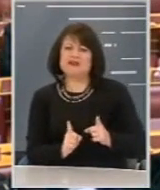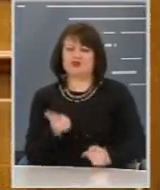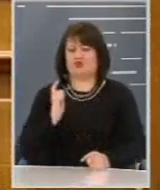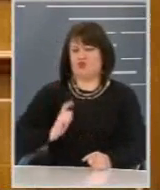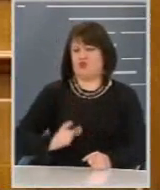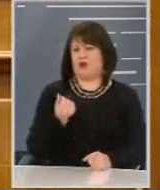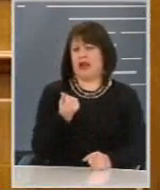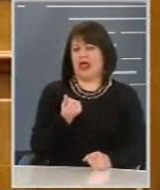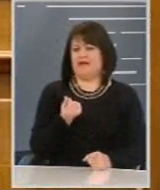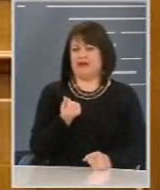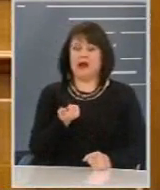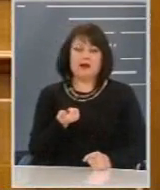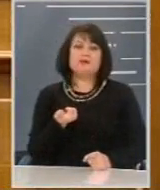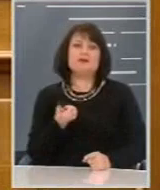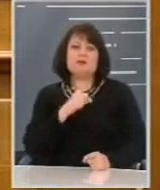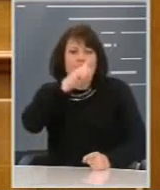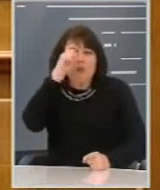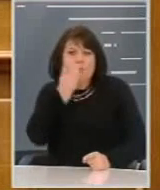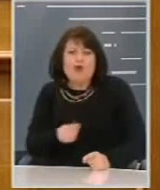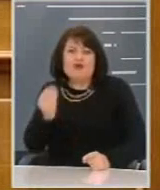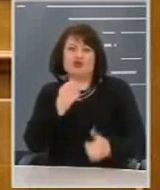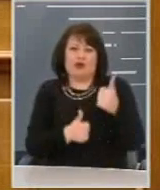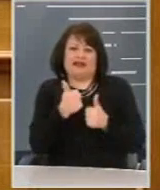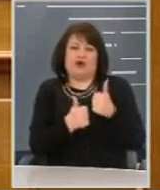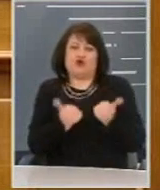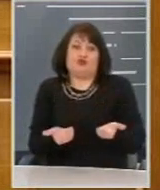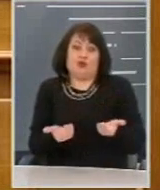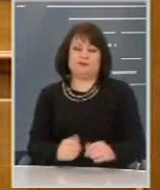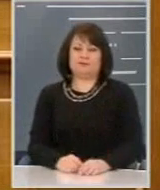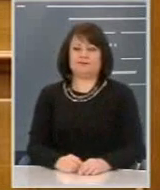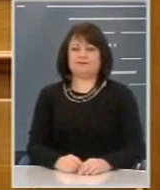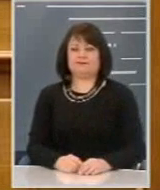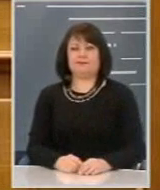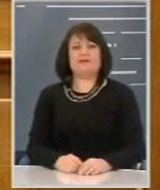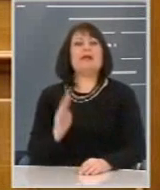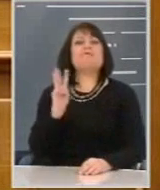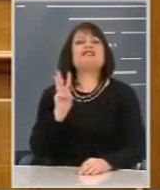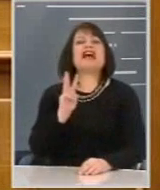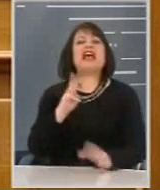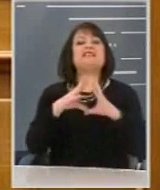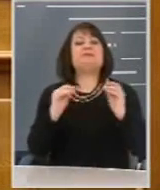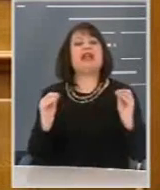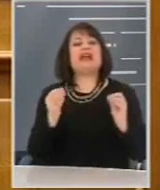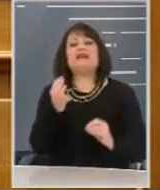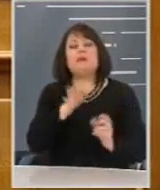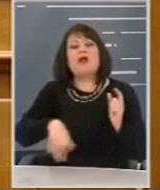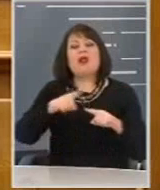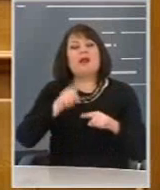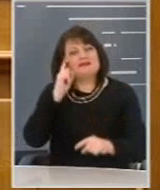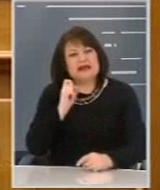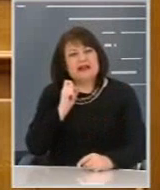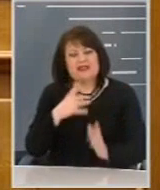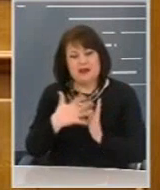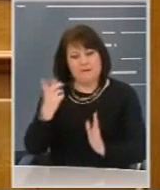οικονομική επιφάνεια και είναι ακόμα πιο δύσκολος ο ανταγωνισμός. Τι είπε όμως ο κύριος Ψυχάρης, νομίζω αυτό το ξέρει όλη η Ελλάδα. Ότι